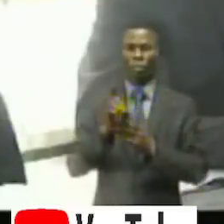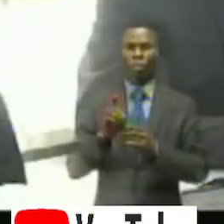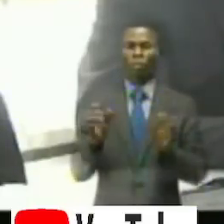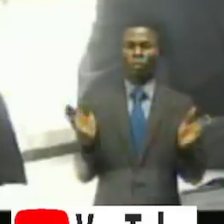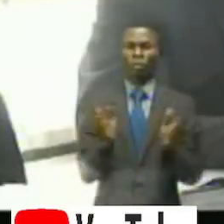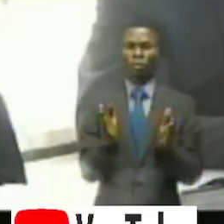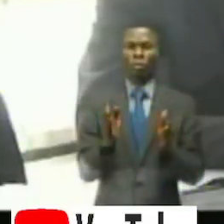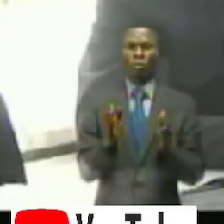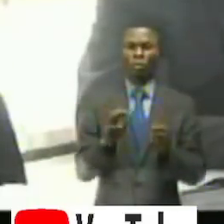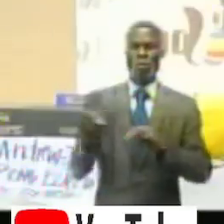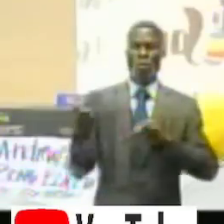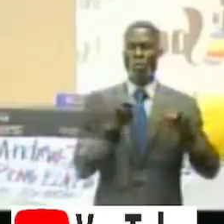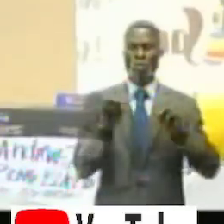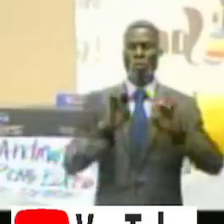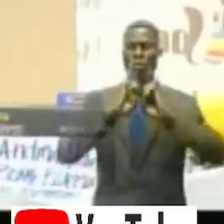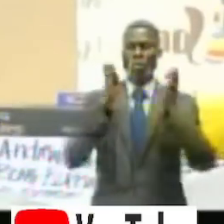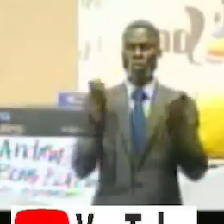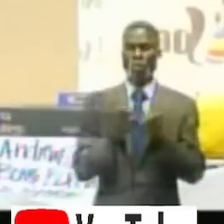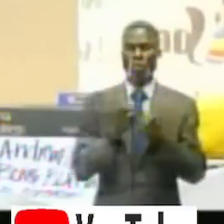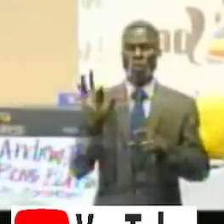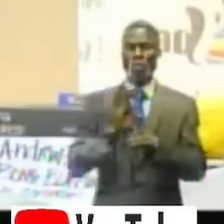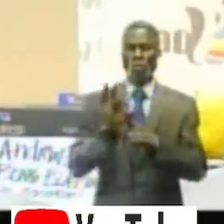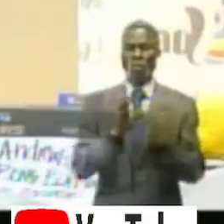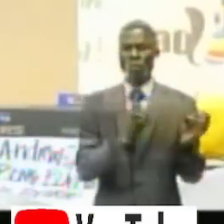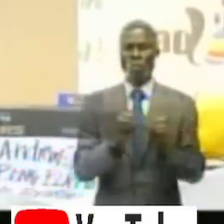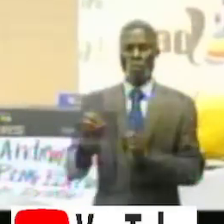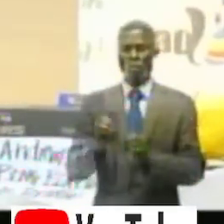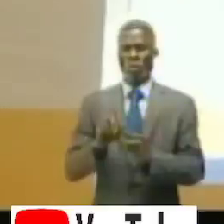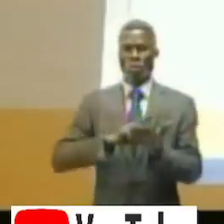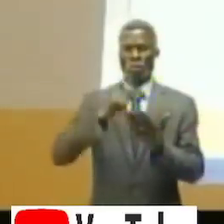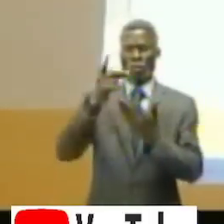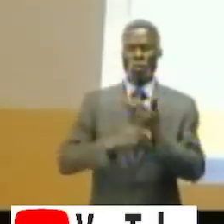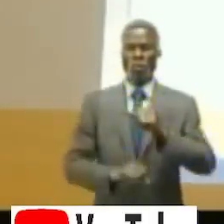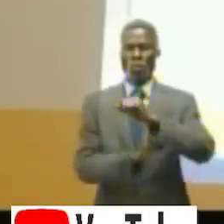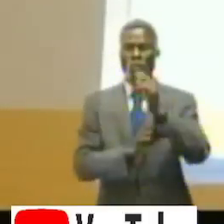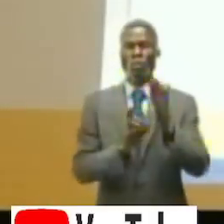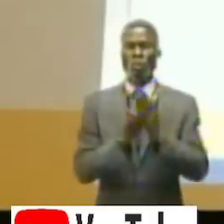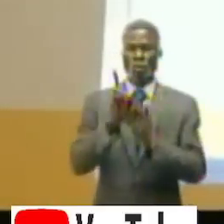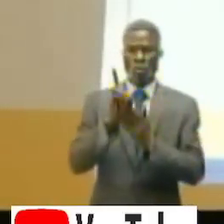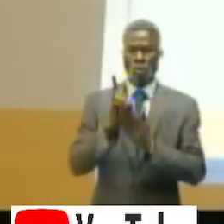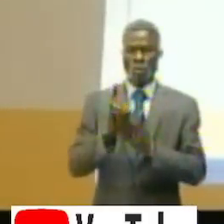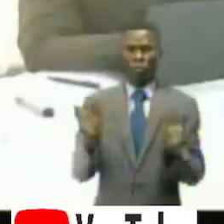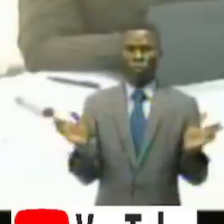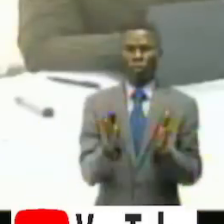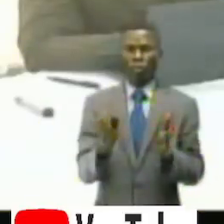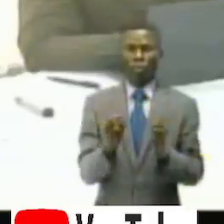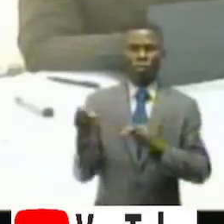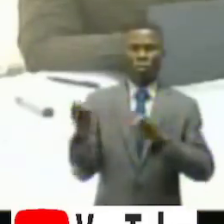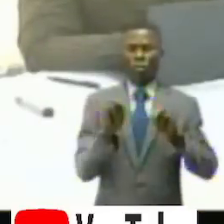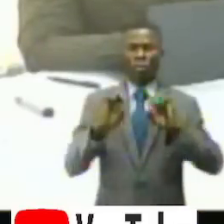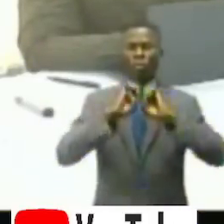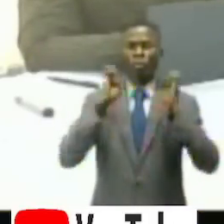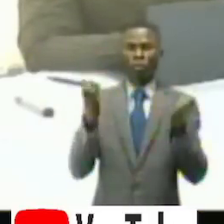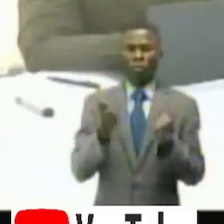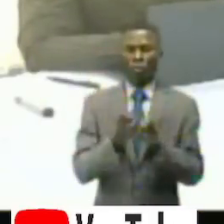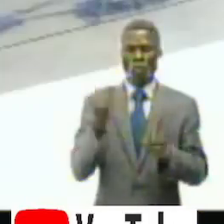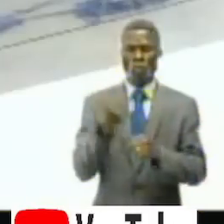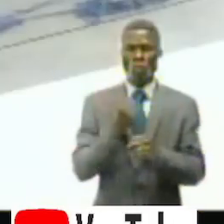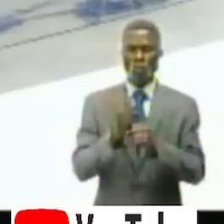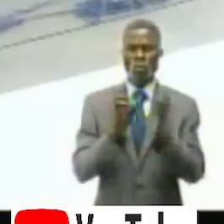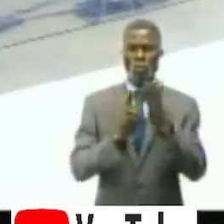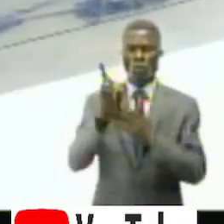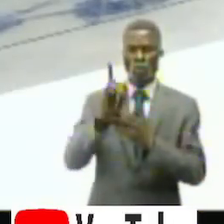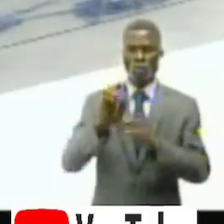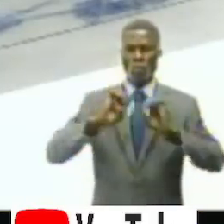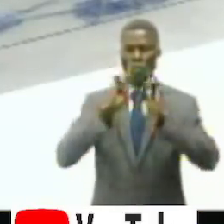moyennes entreprises. À travers cette session organisée par le projet d'appui au développement des micro, petites et moyennes entreprises et le service et développement